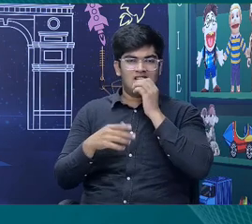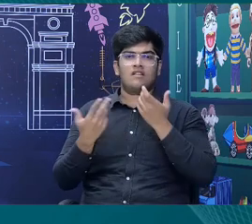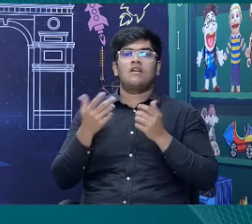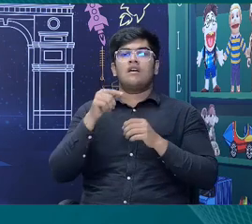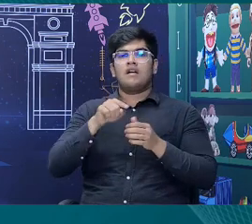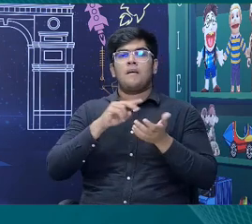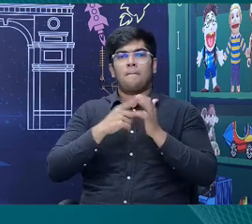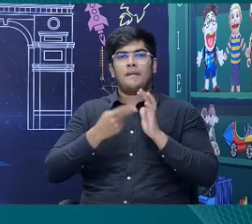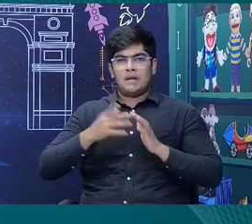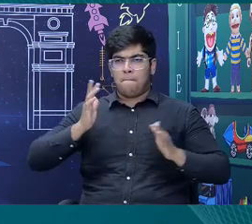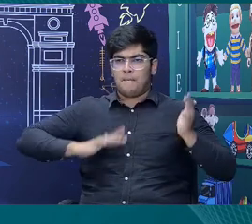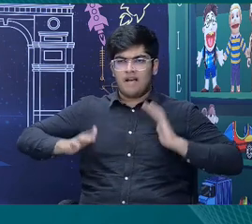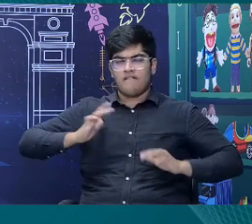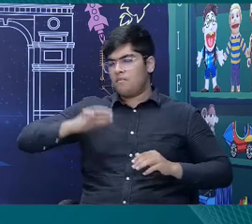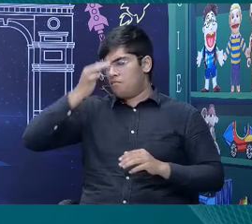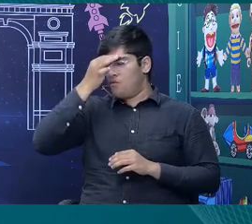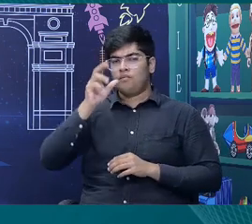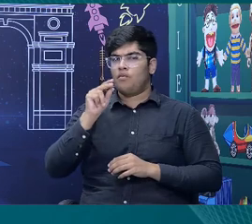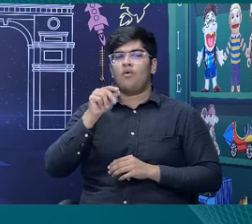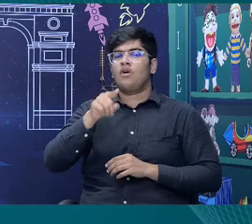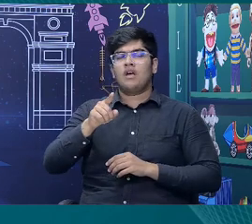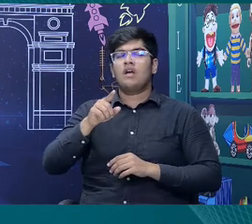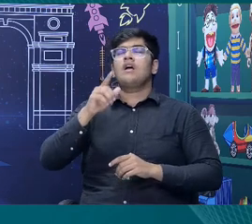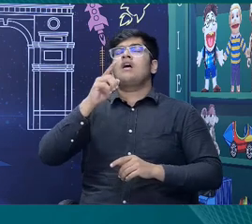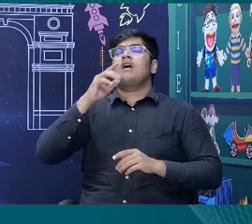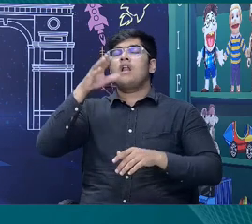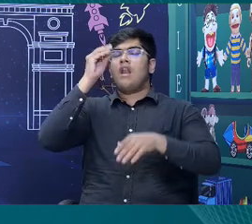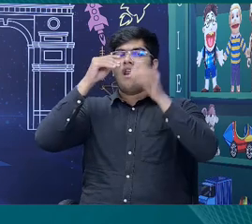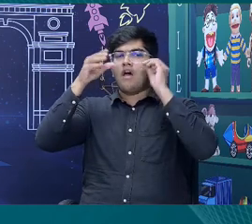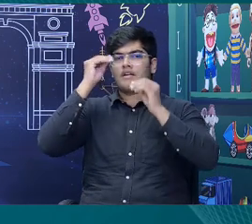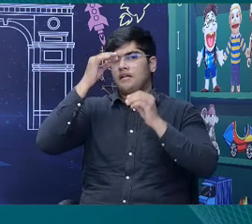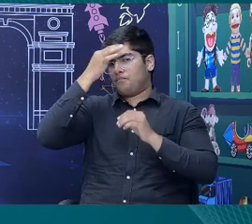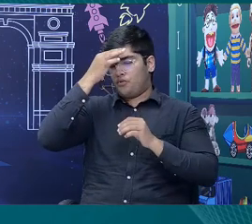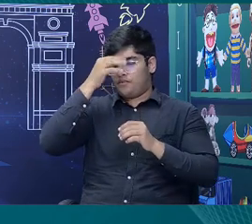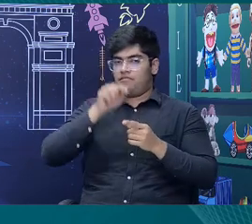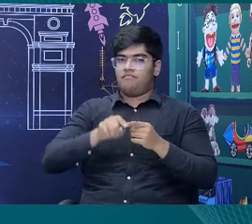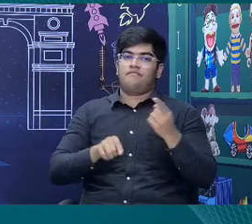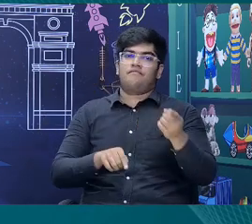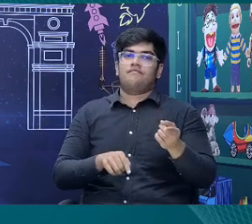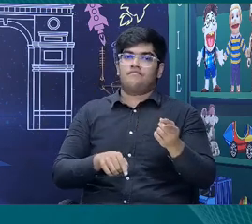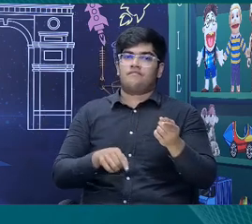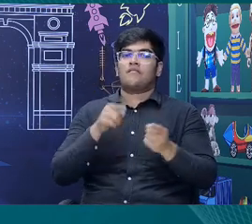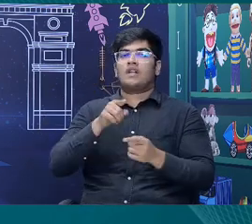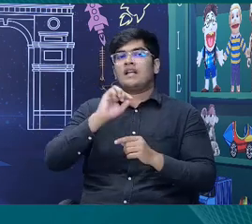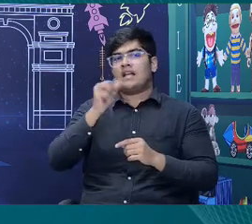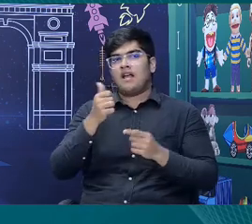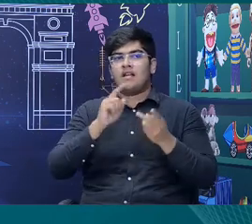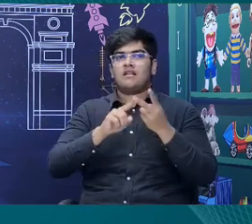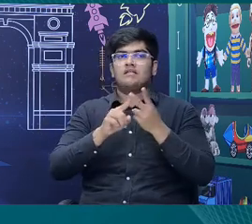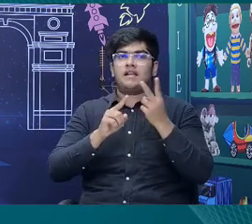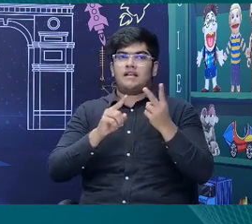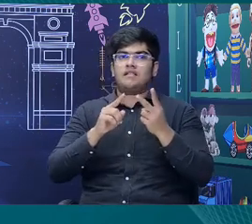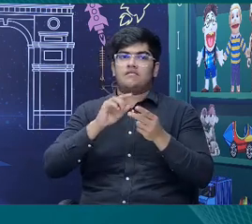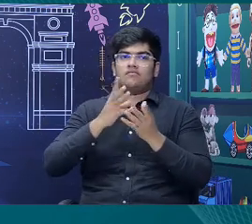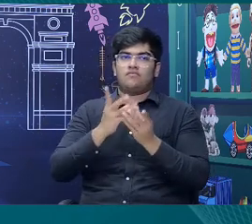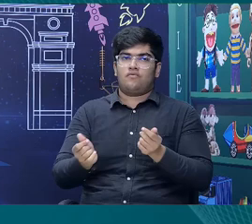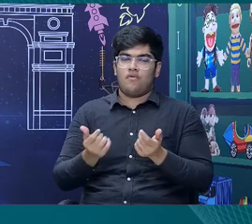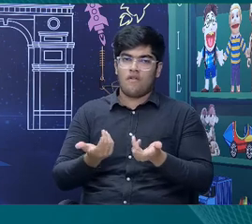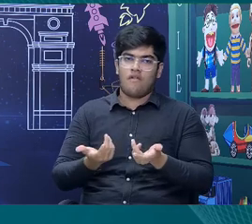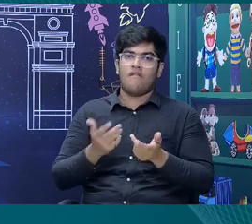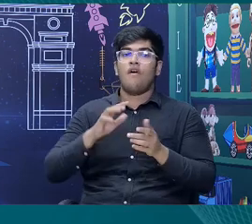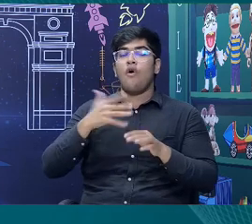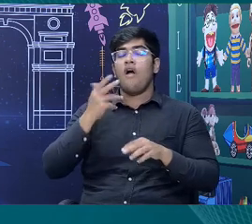बिहेवियरल इशू है वो लर्निंग में प्रॉब्लम है तो वो हम बिहेवियरल थेरेपी से ट्रीट कर सकते हैं एसिस्टेंसिया में जब हम अपने